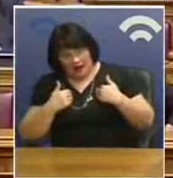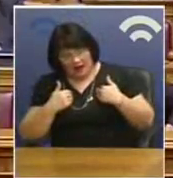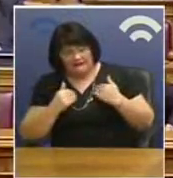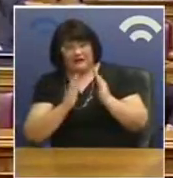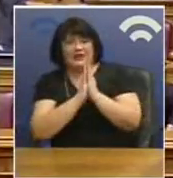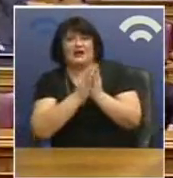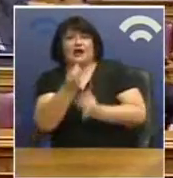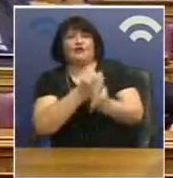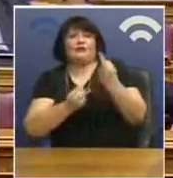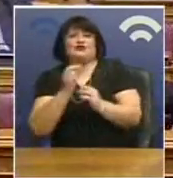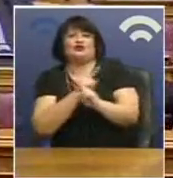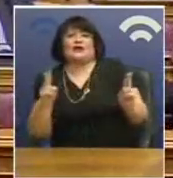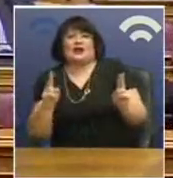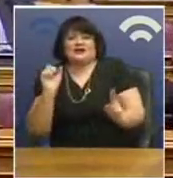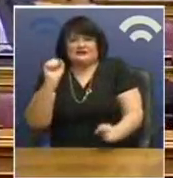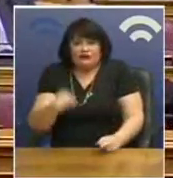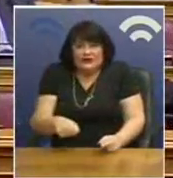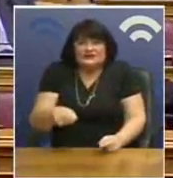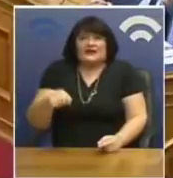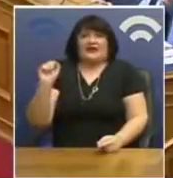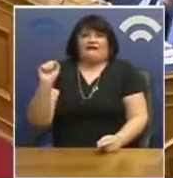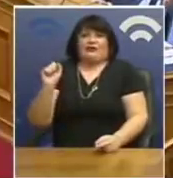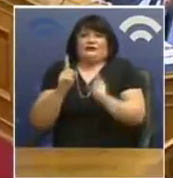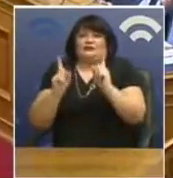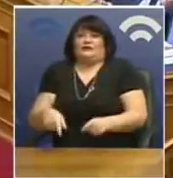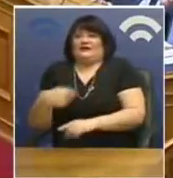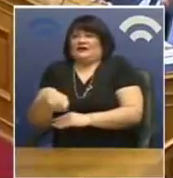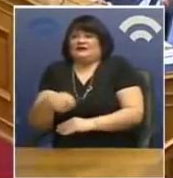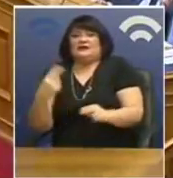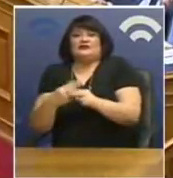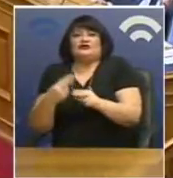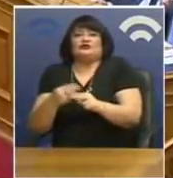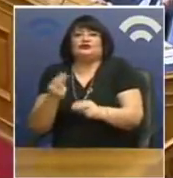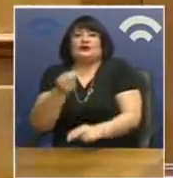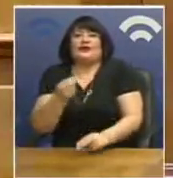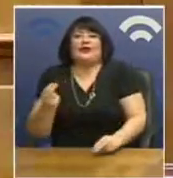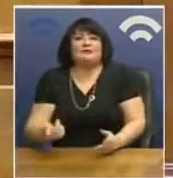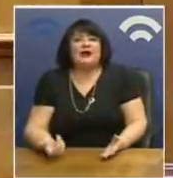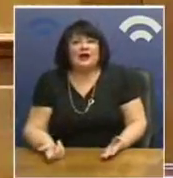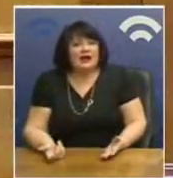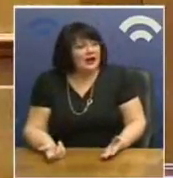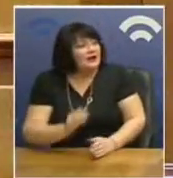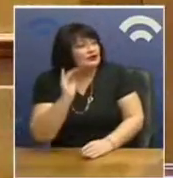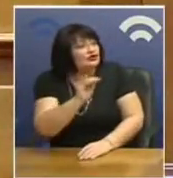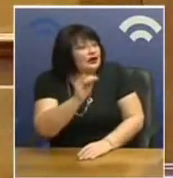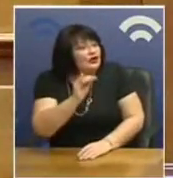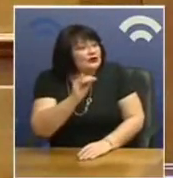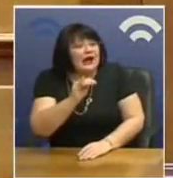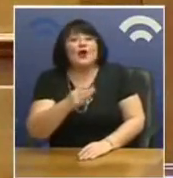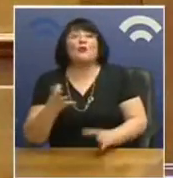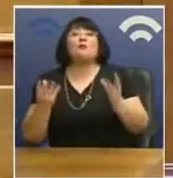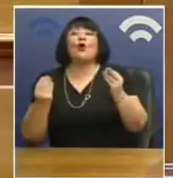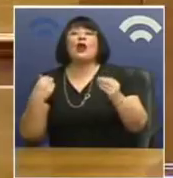το. Συμφωνείτε ή δεν συμφωνείτε με αυτό? Διότι αυτό είναι το κρίσιμο ζήτημα. Αυτό το οποίο σας ρωτούμε εδώ και πάρα πολύ